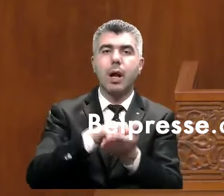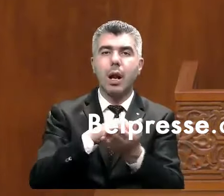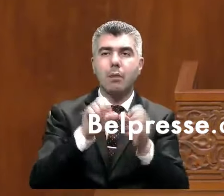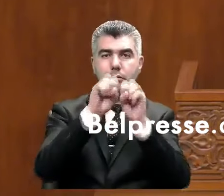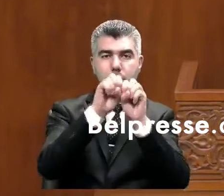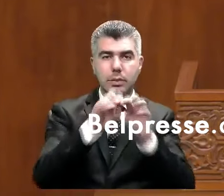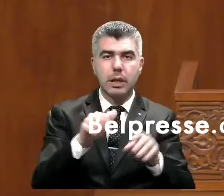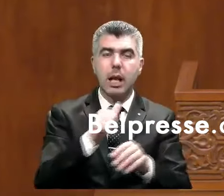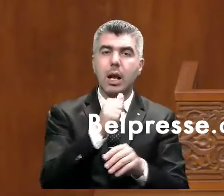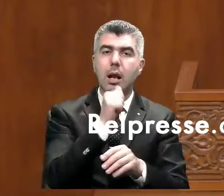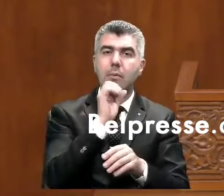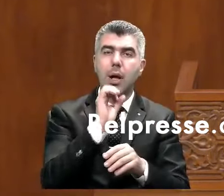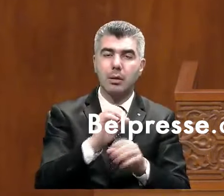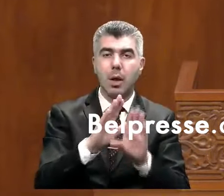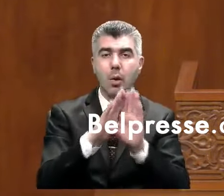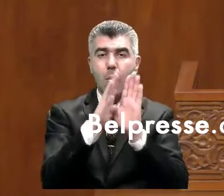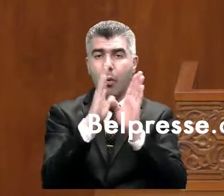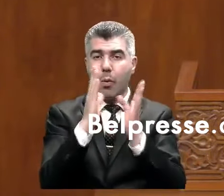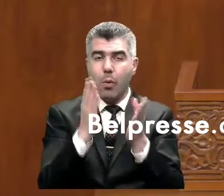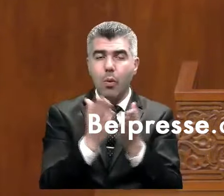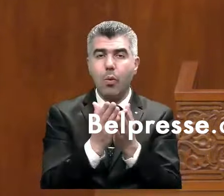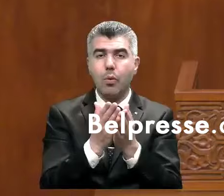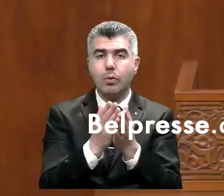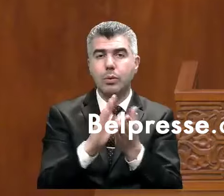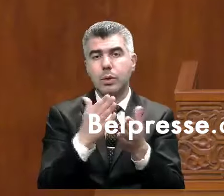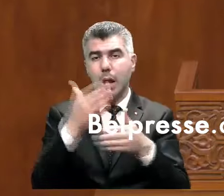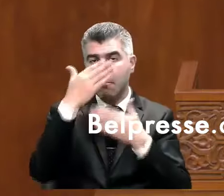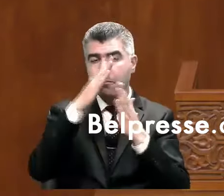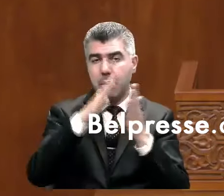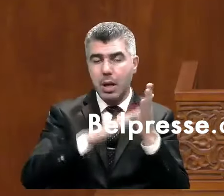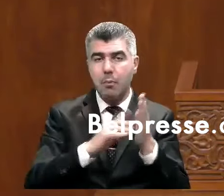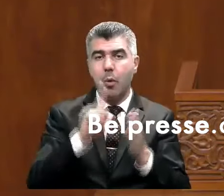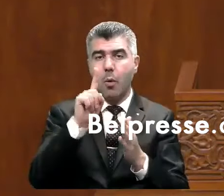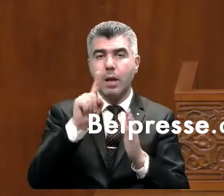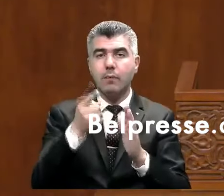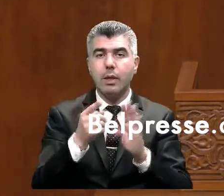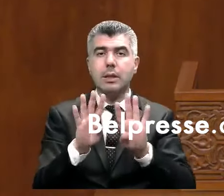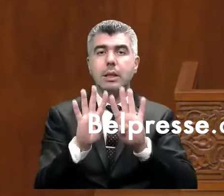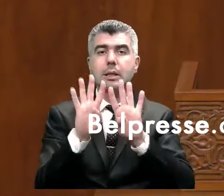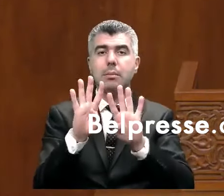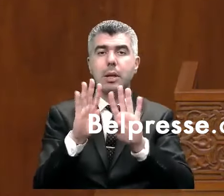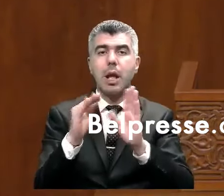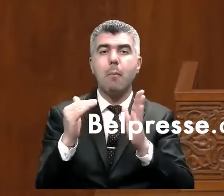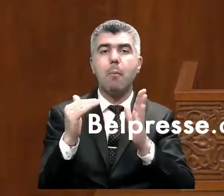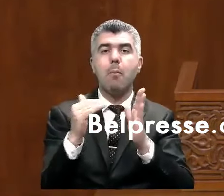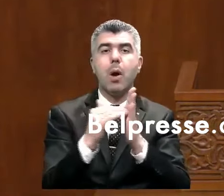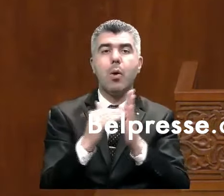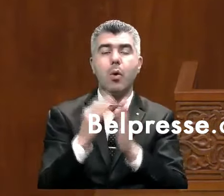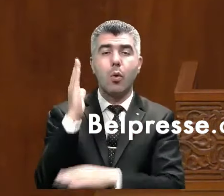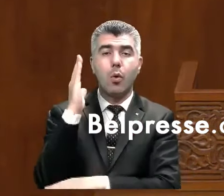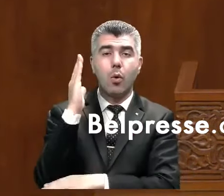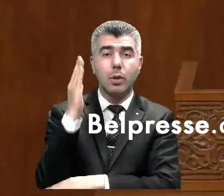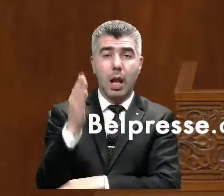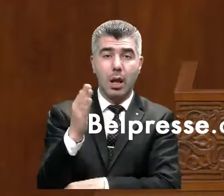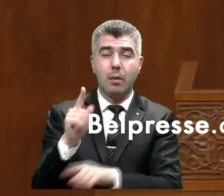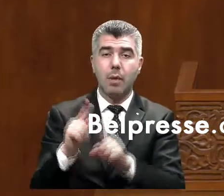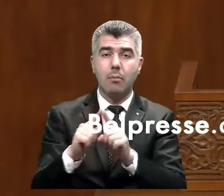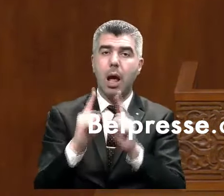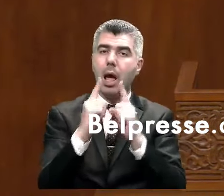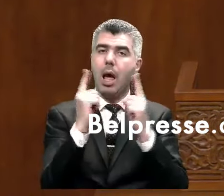الوطني المساحه الاجماليه لتصل ل 1.8 مليون هكتار في السنوات طبعا العاديه